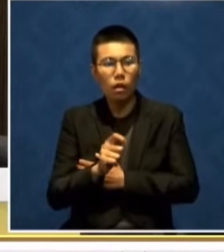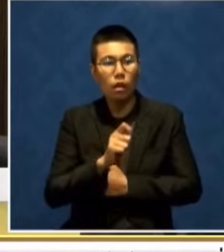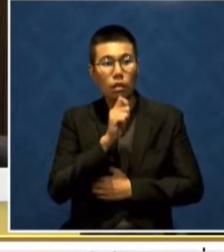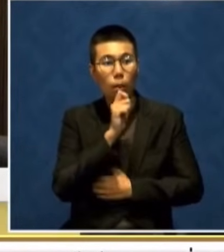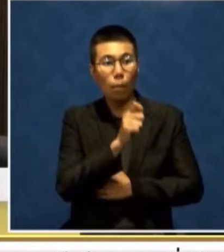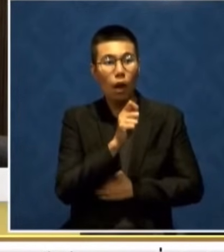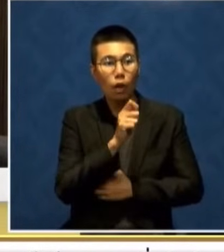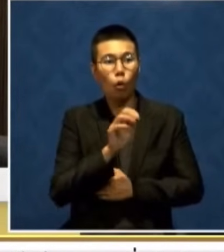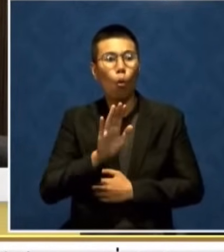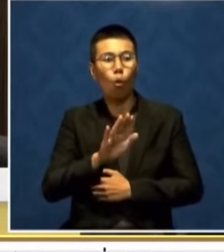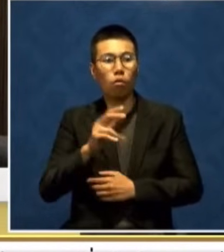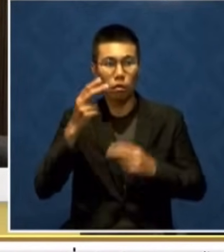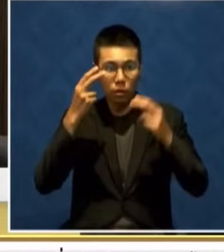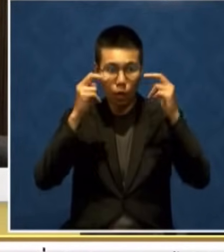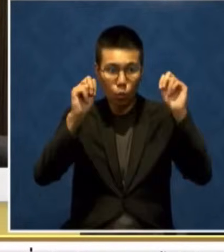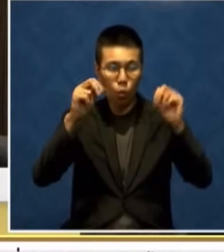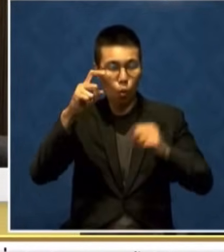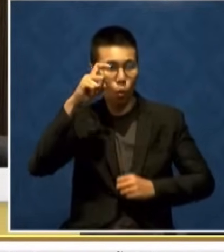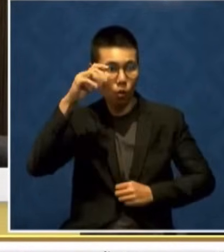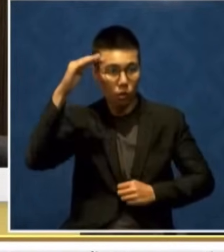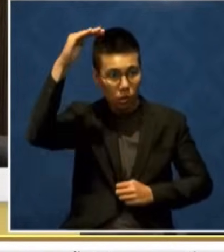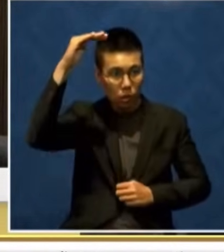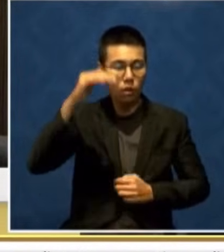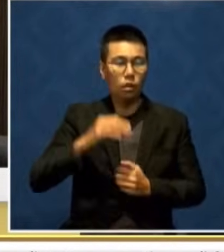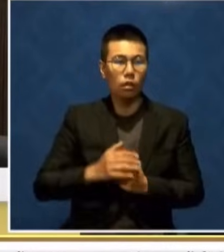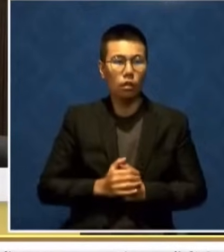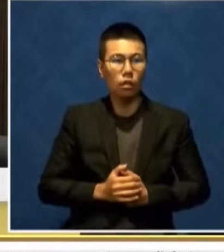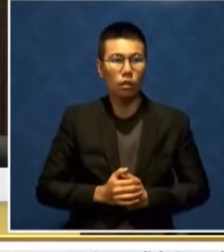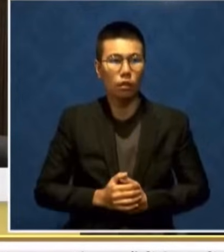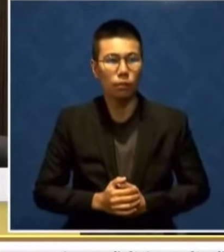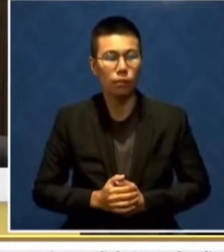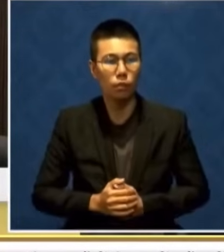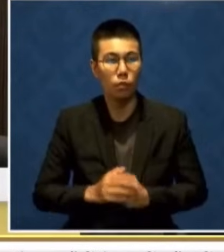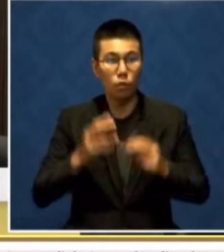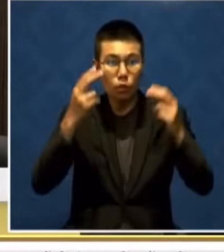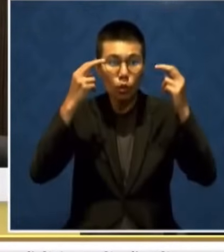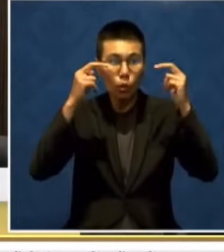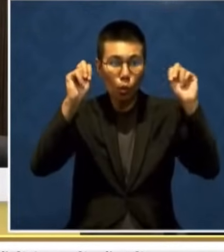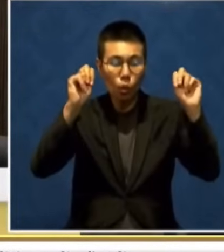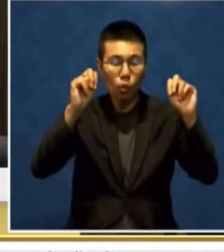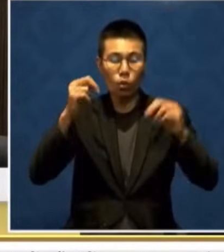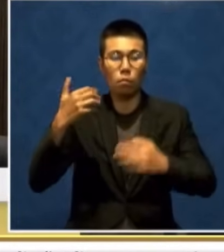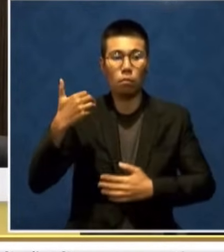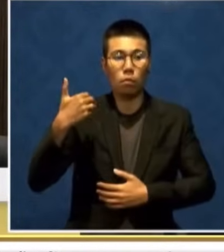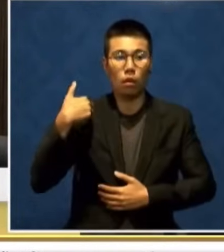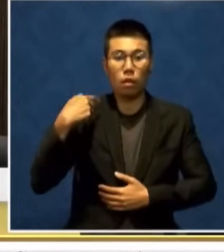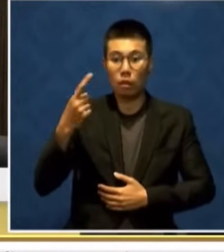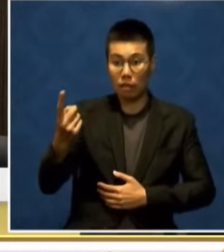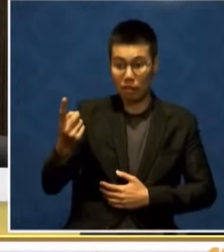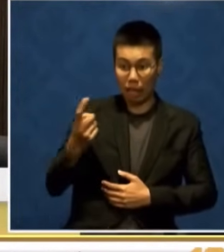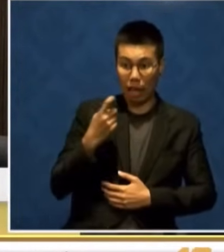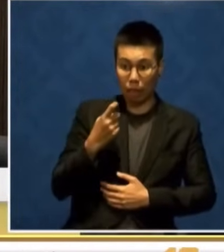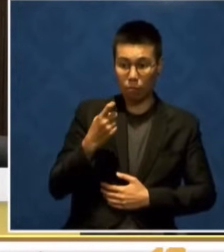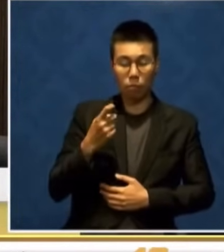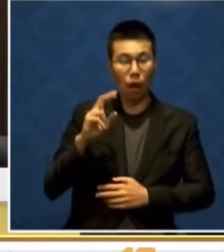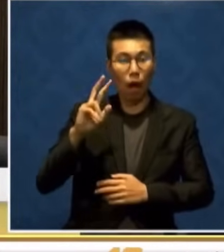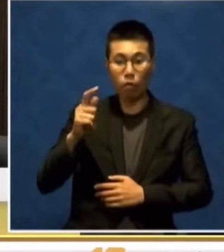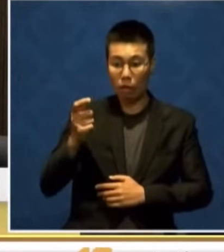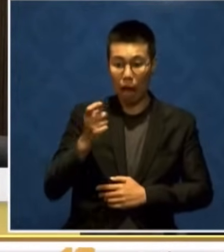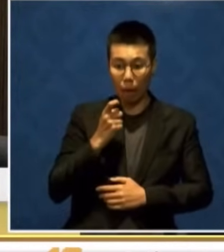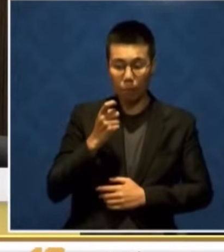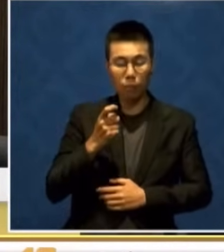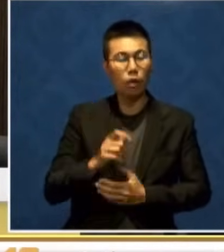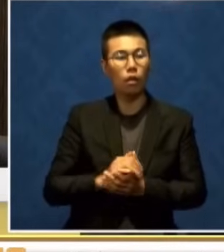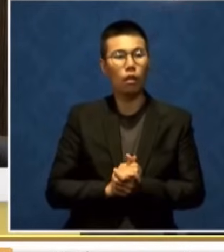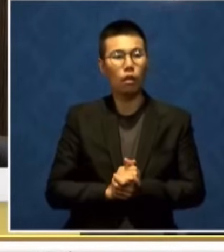นายกรัฐมนตรีท่านนายกรัฐมนตรีถูกนักข่าวถามว่าตกลงแล้วเนี่ย